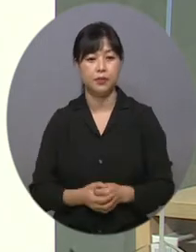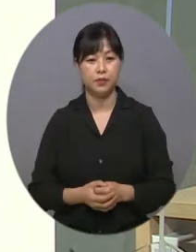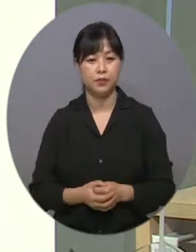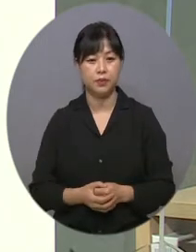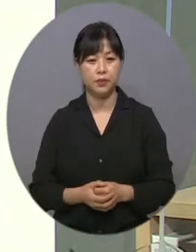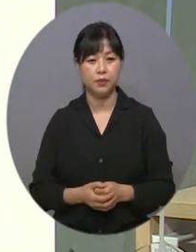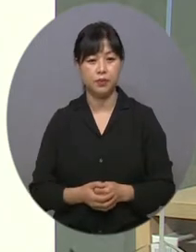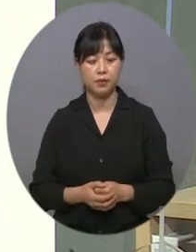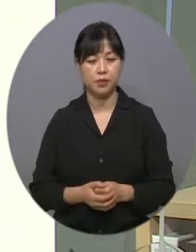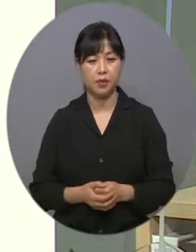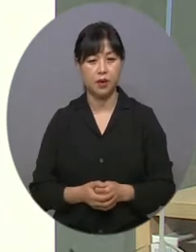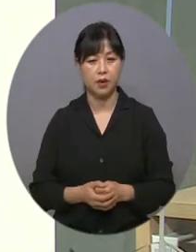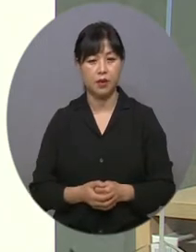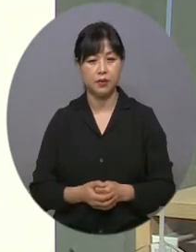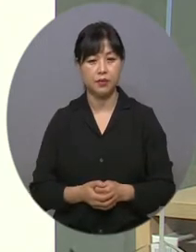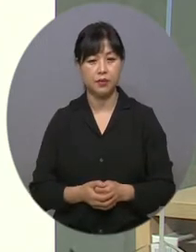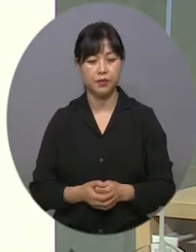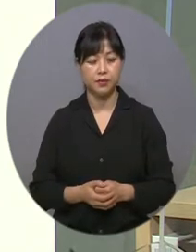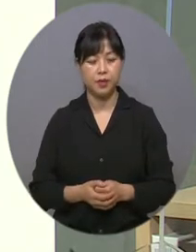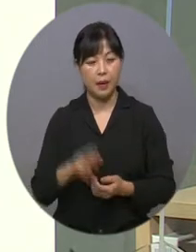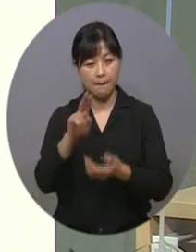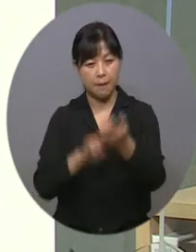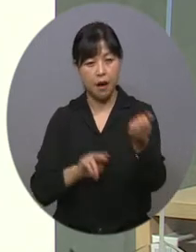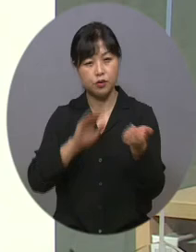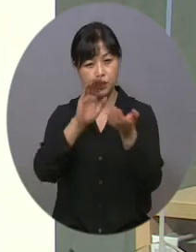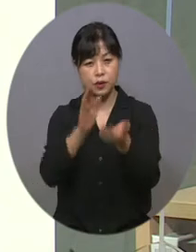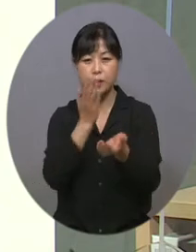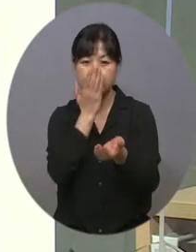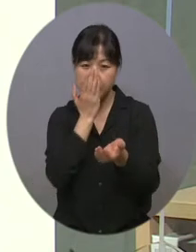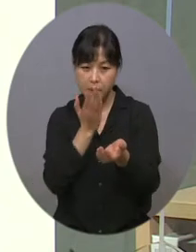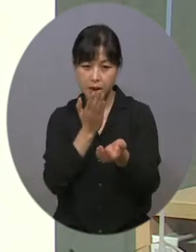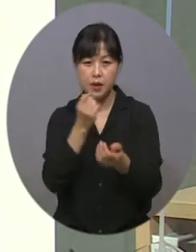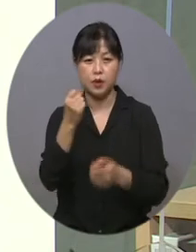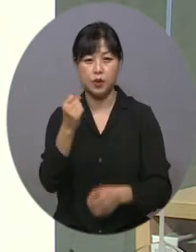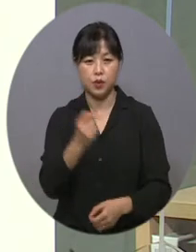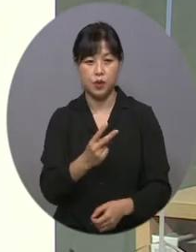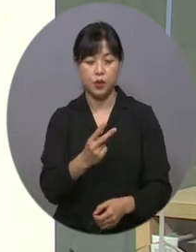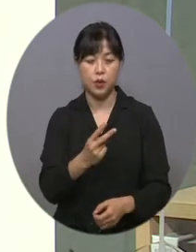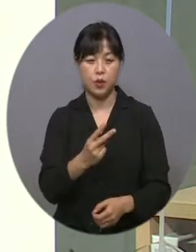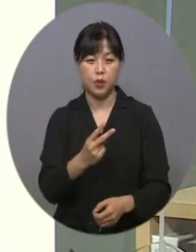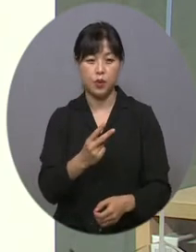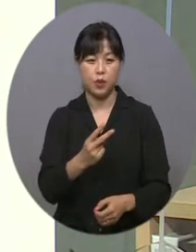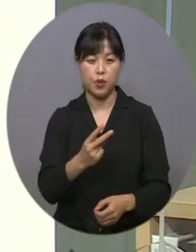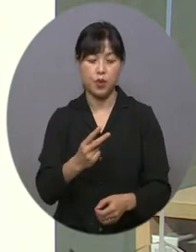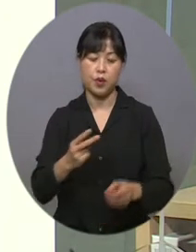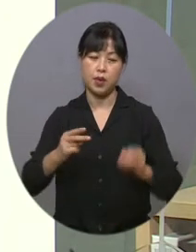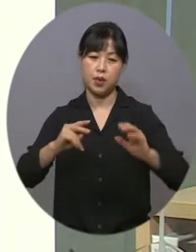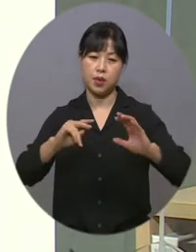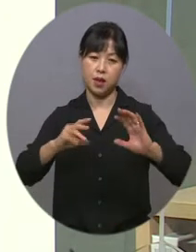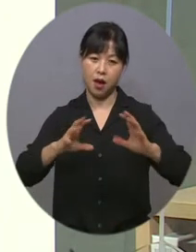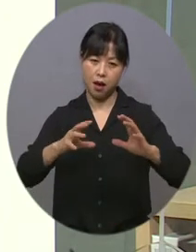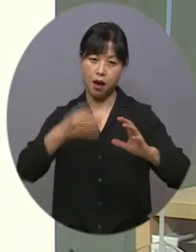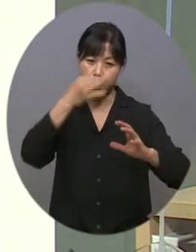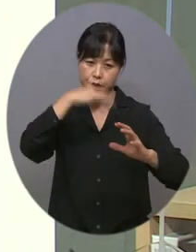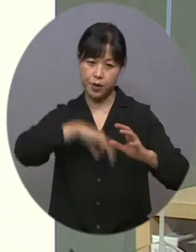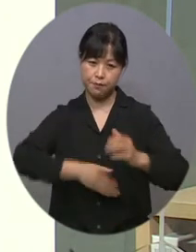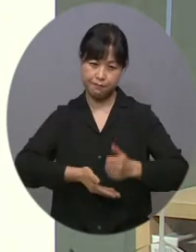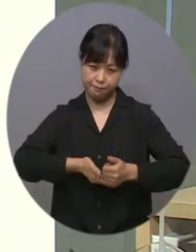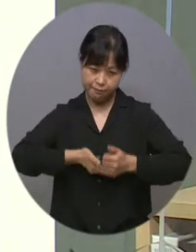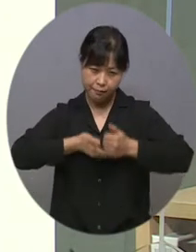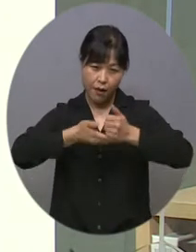엄청난 수출을 할 수가 있었고 또 국익을 높이는 데 큰 역할을 하고